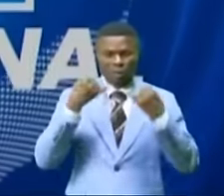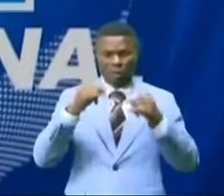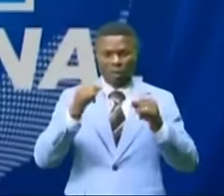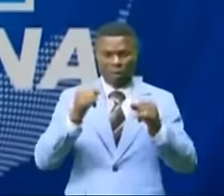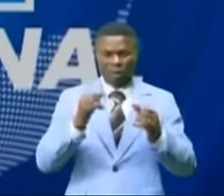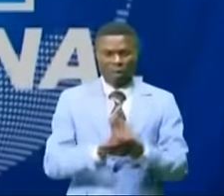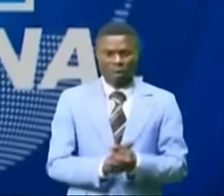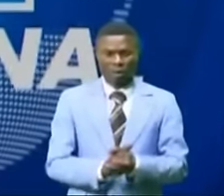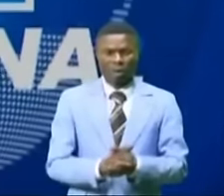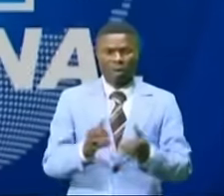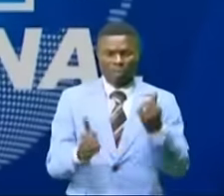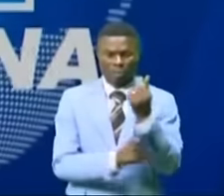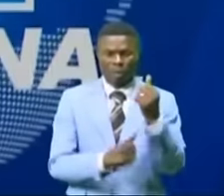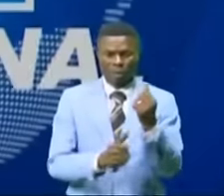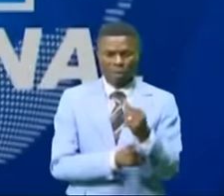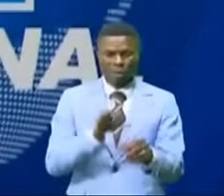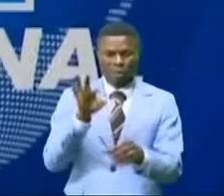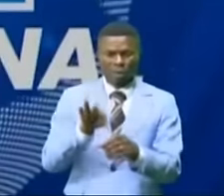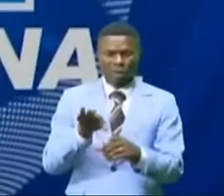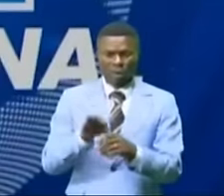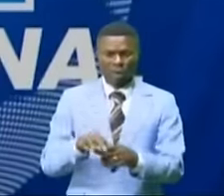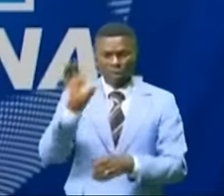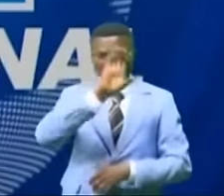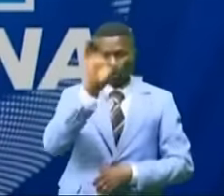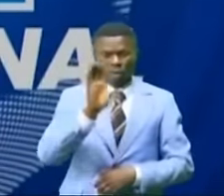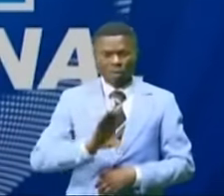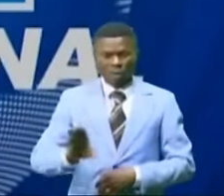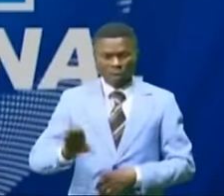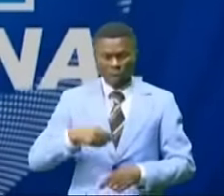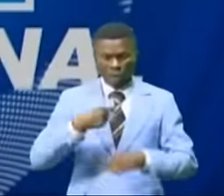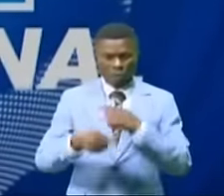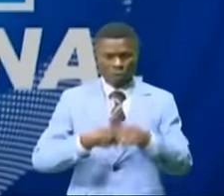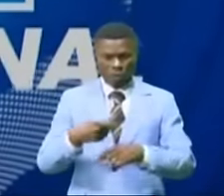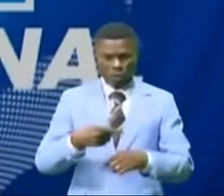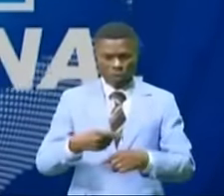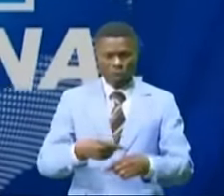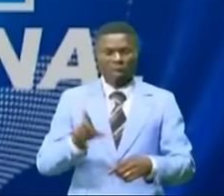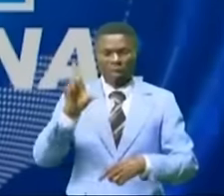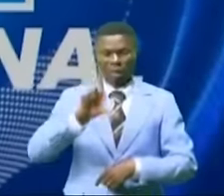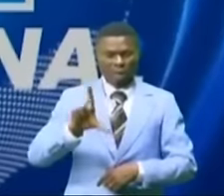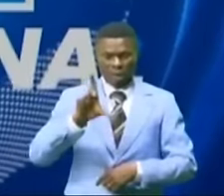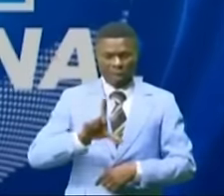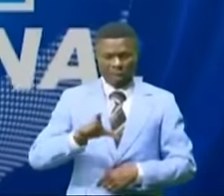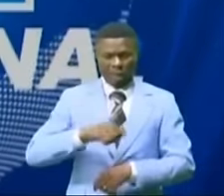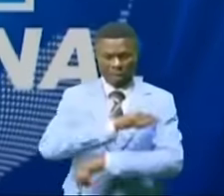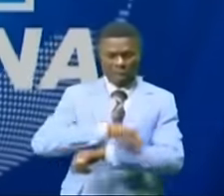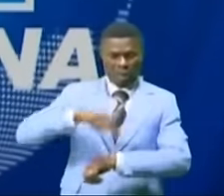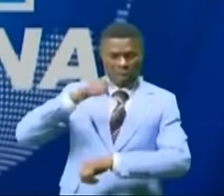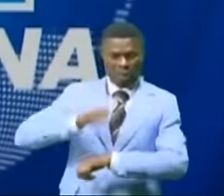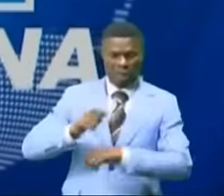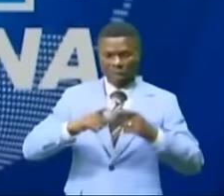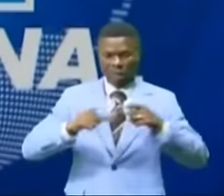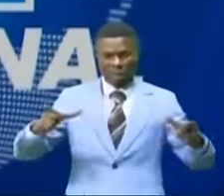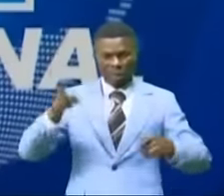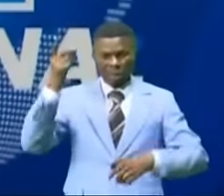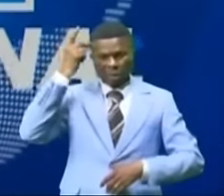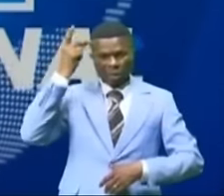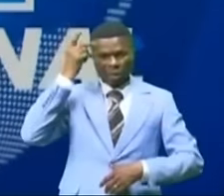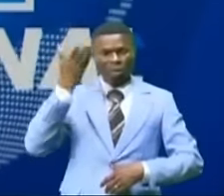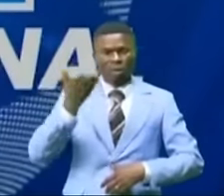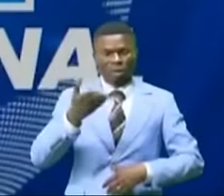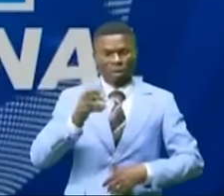Les contentieux des élections municipales seront ouverts dès ce lundi. Le tribunal des grandes instances de